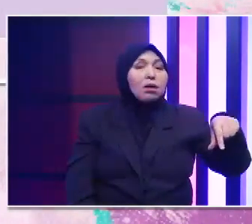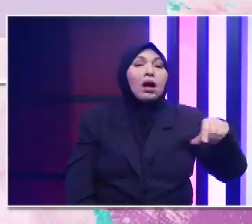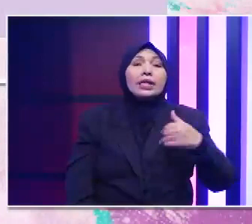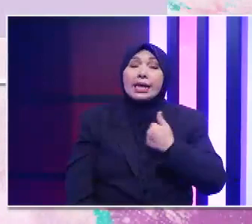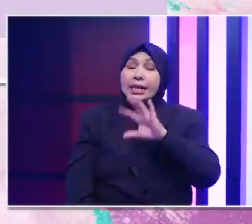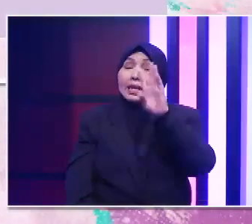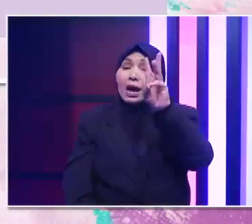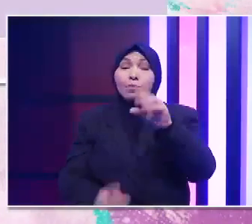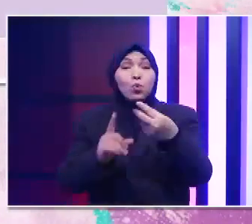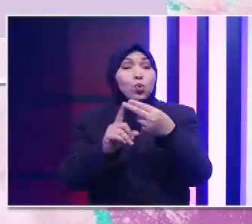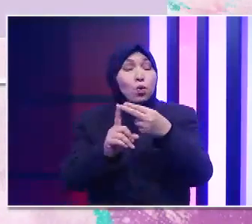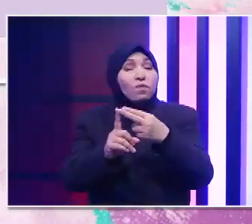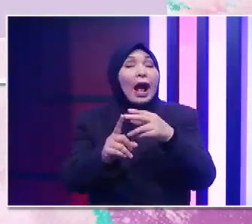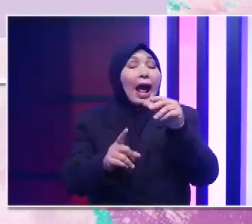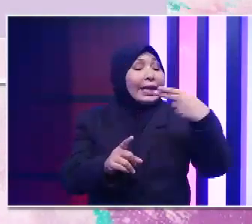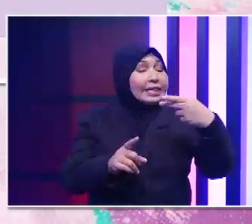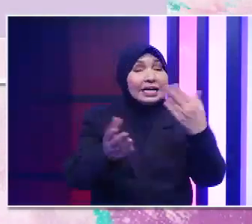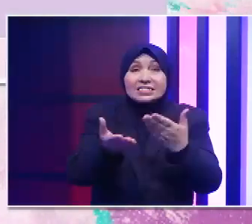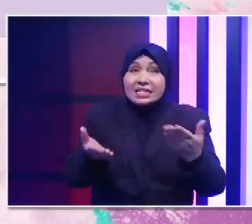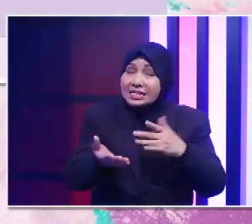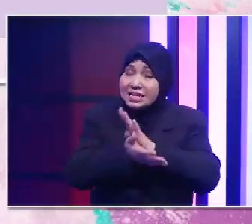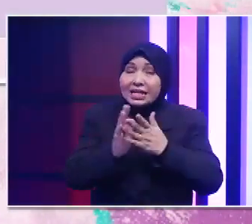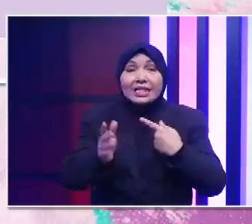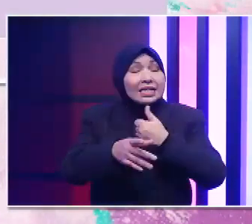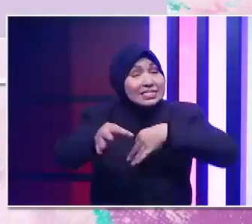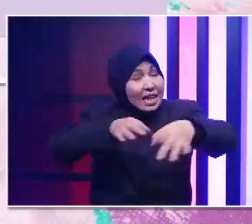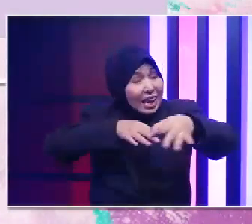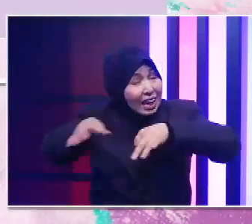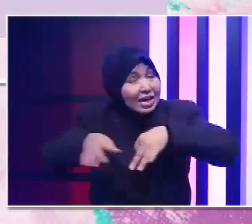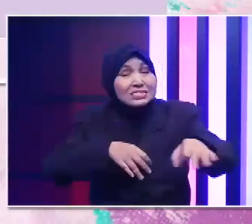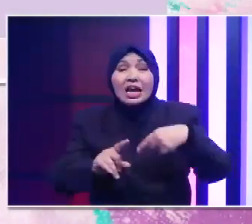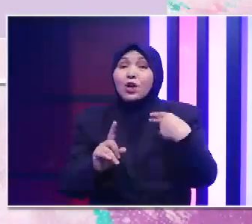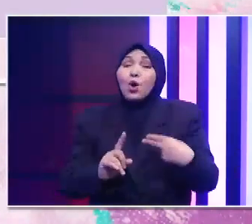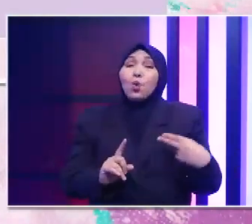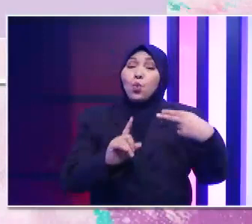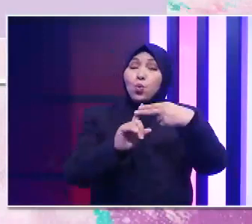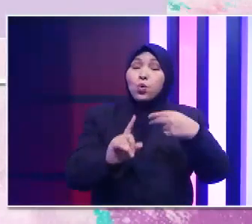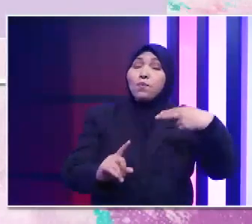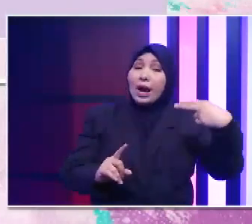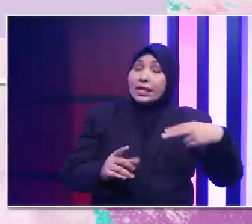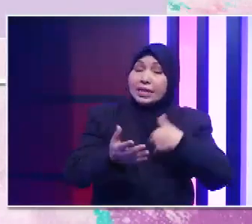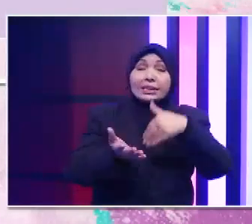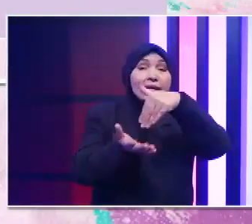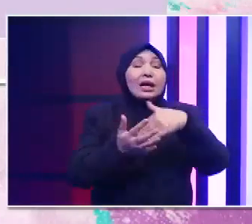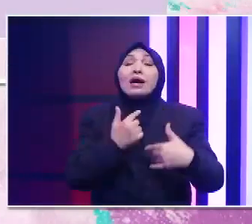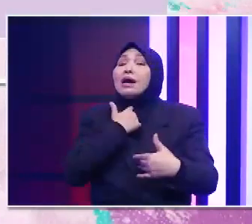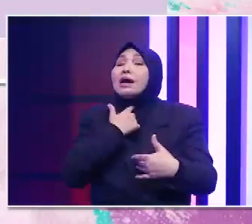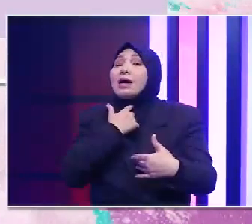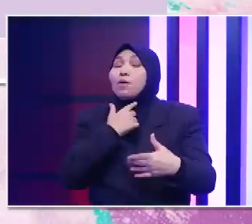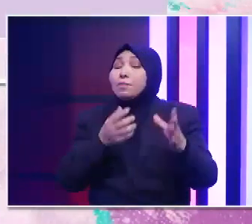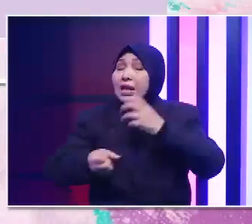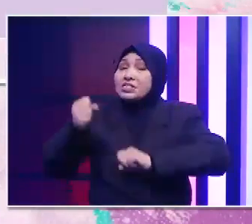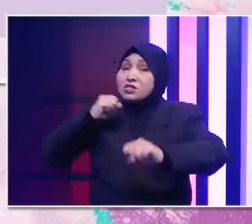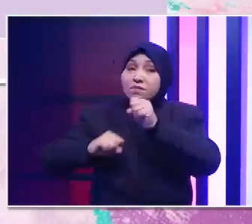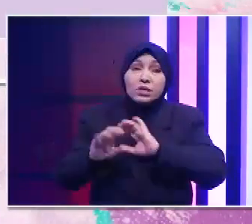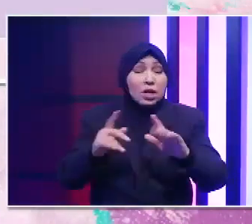huruf-huruf dekat sini oke kita Jelaskan huruf Ain Kenapa ada magnetnya ditengah halco dan sifat-nya